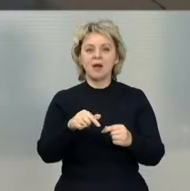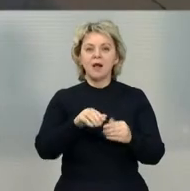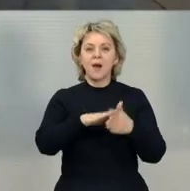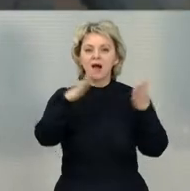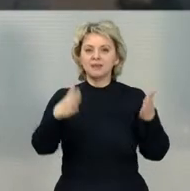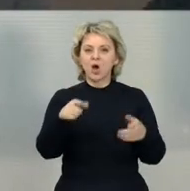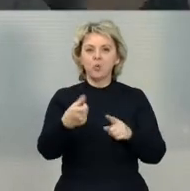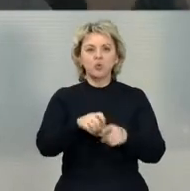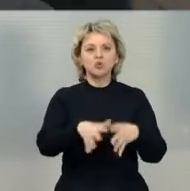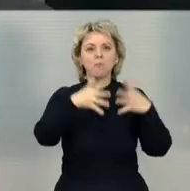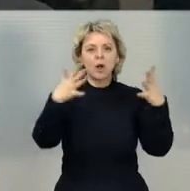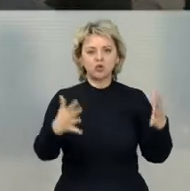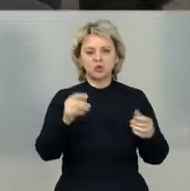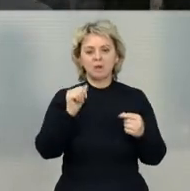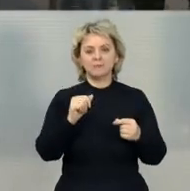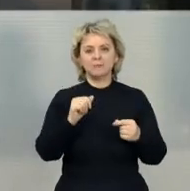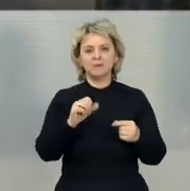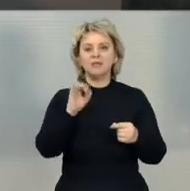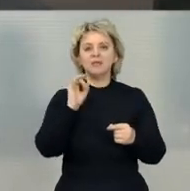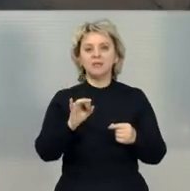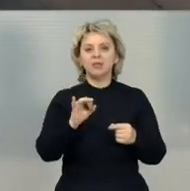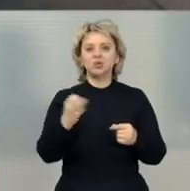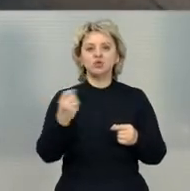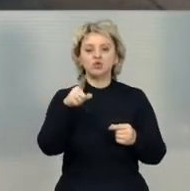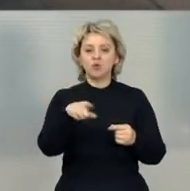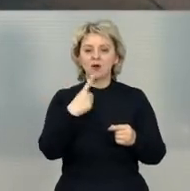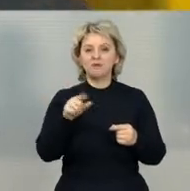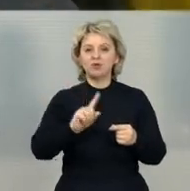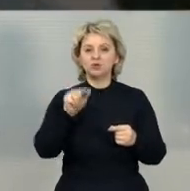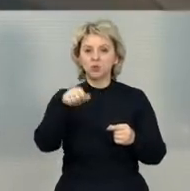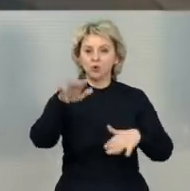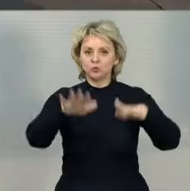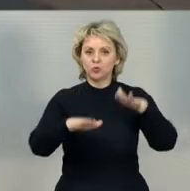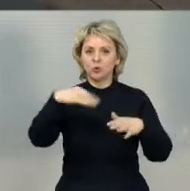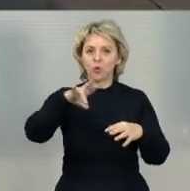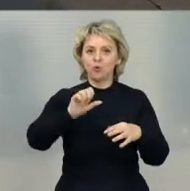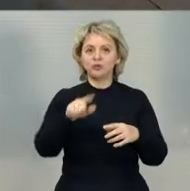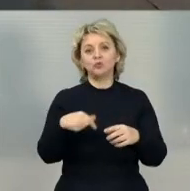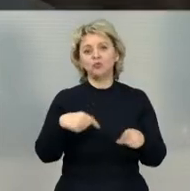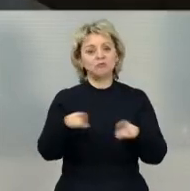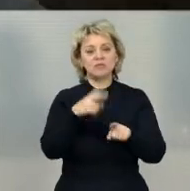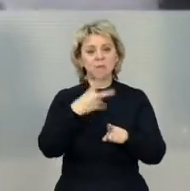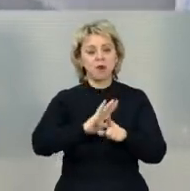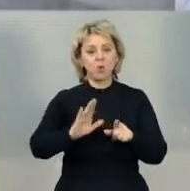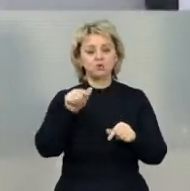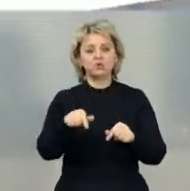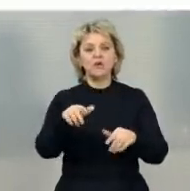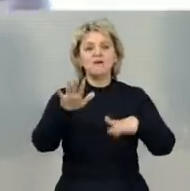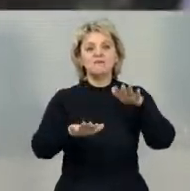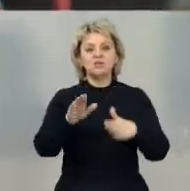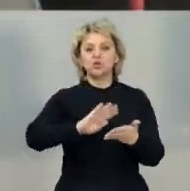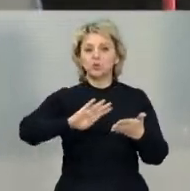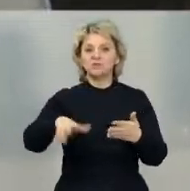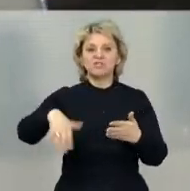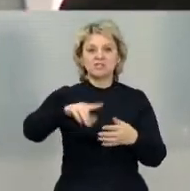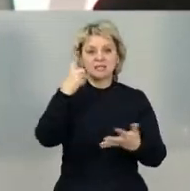она очень большая. И еще говорят, что она весит тонну, но на тонну это совсем не похоже. Весы